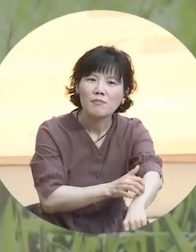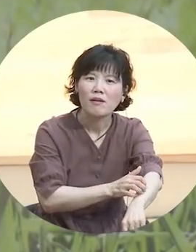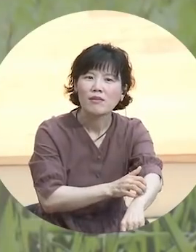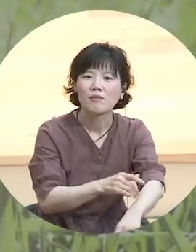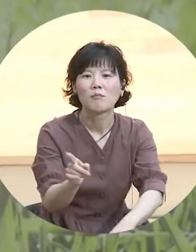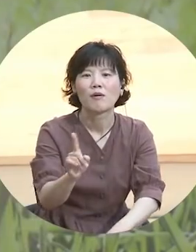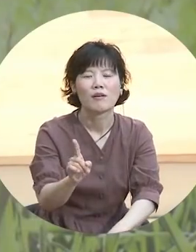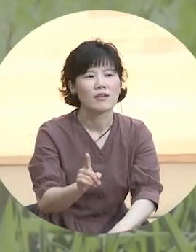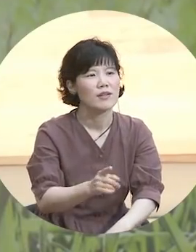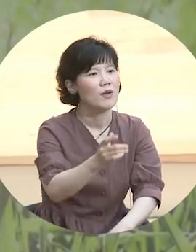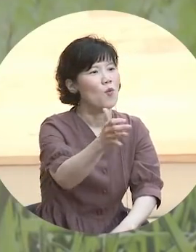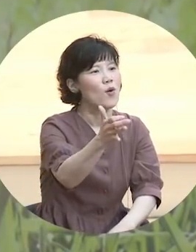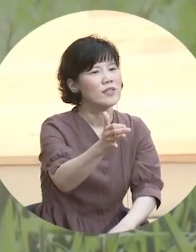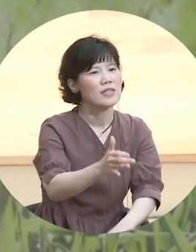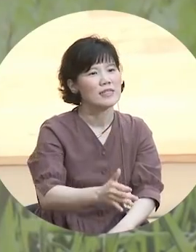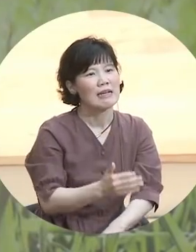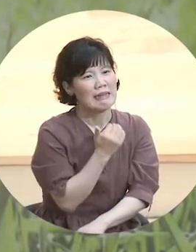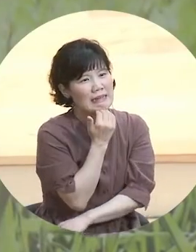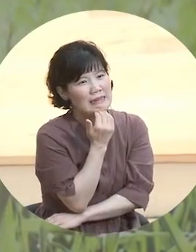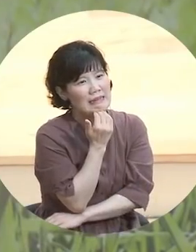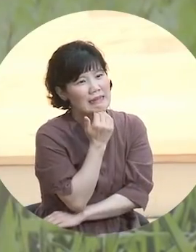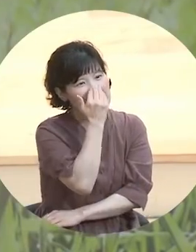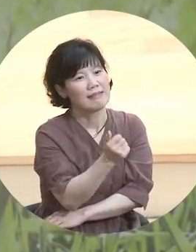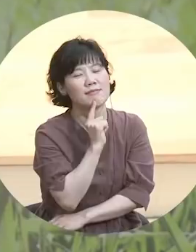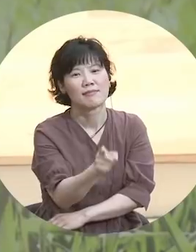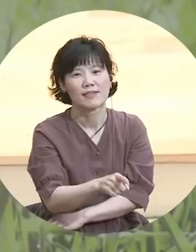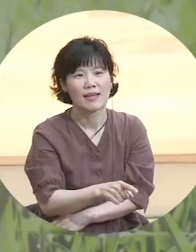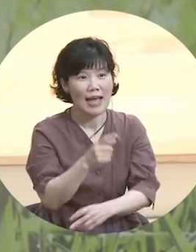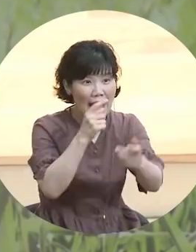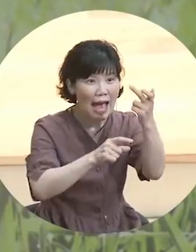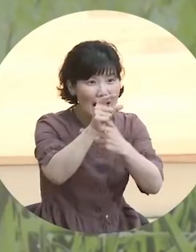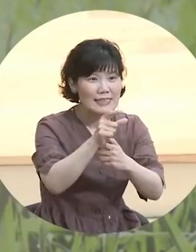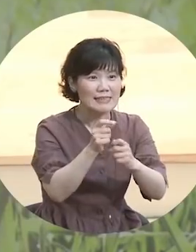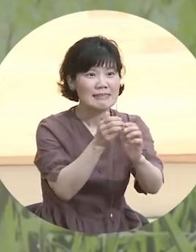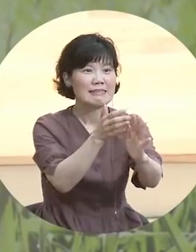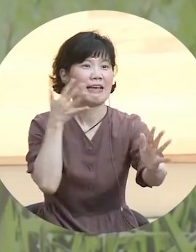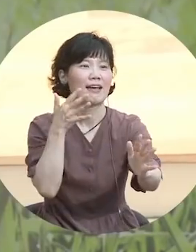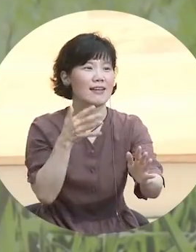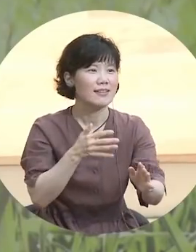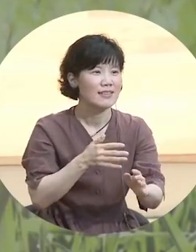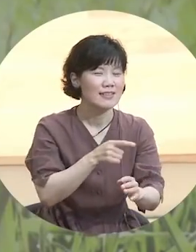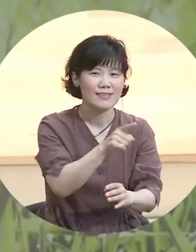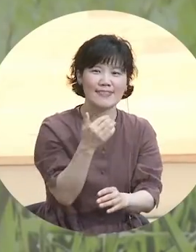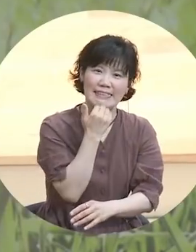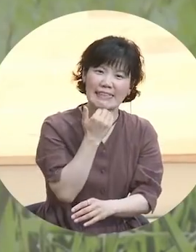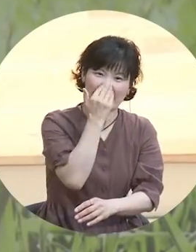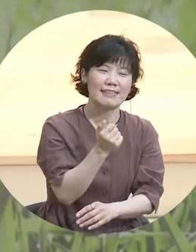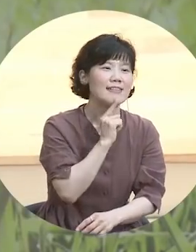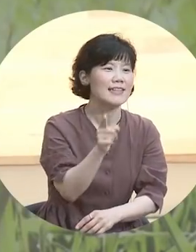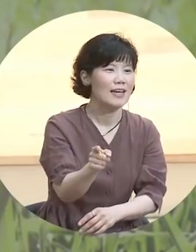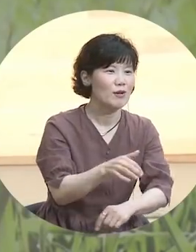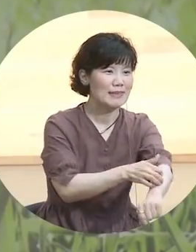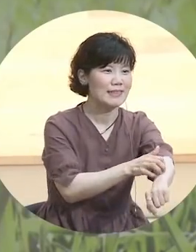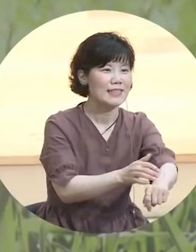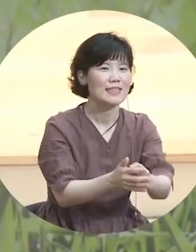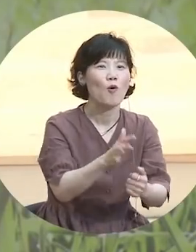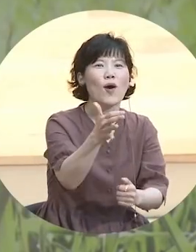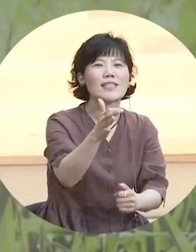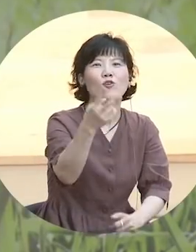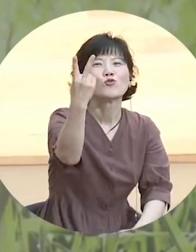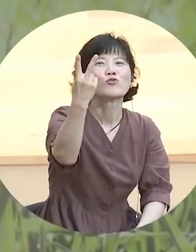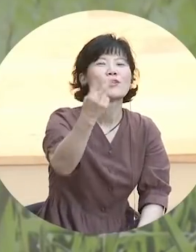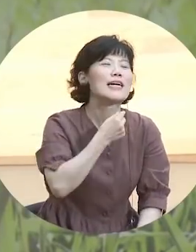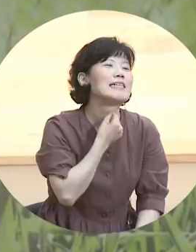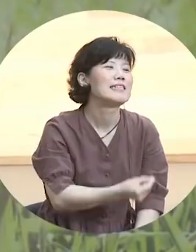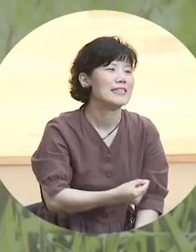왜? 화장실을 기다리는 게 너무 또 아침에 또 사람 가족 순서대로 기다려야 되는 게 이게 불편한. 그래서